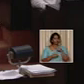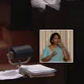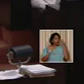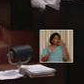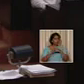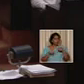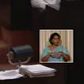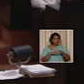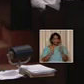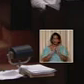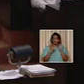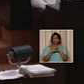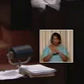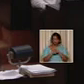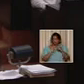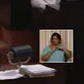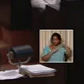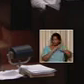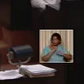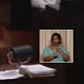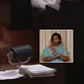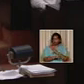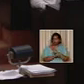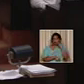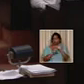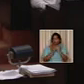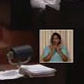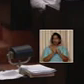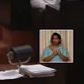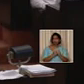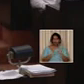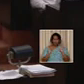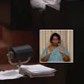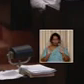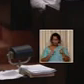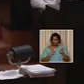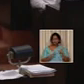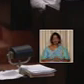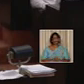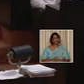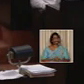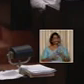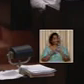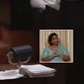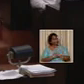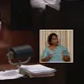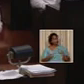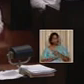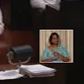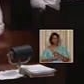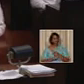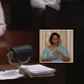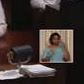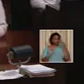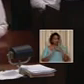සඳහා දැනට සේවයේ නියුතව සිටින විශ්වවිද්‍යාල ආචාර්යවරුන් සංඛ්‍යාව ප්‍රමාණවත් වන්නේද? එසේ නොවන්නේ නම්